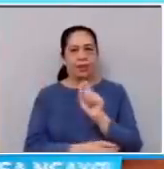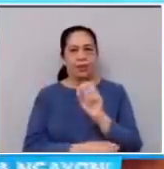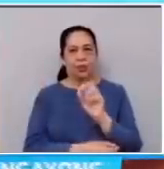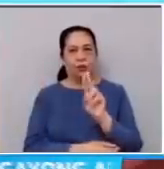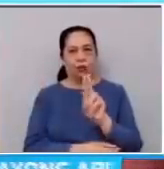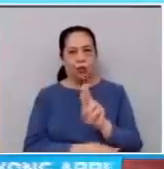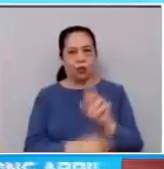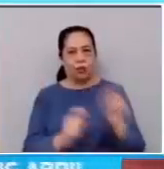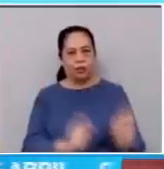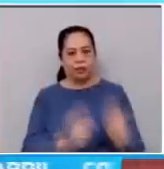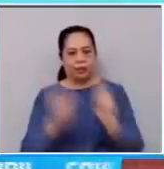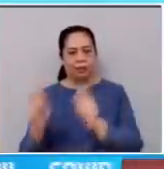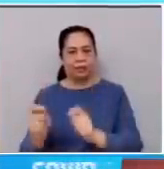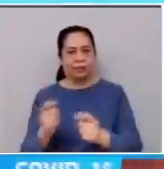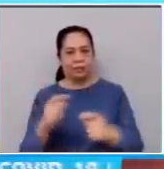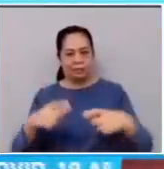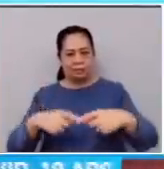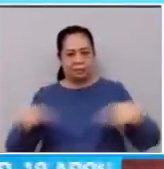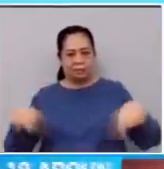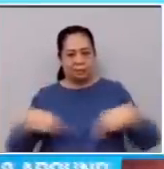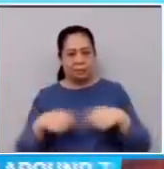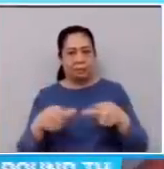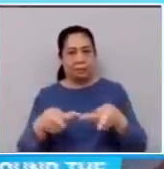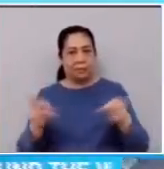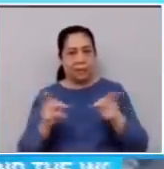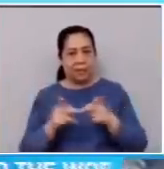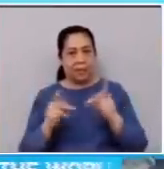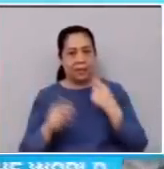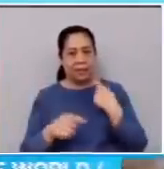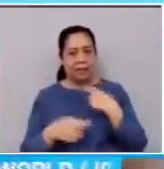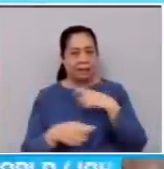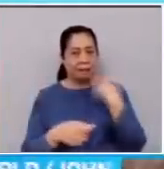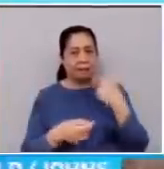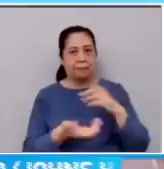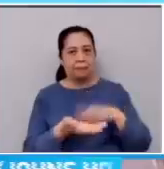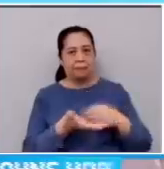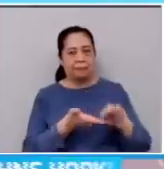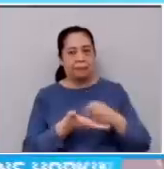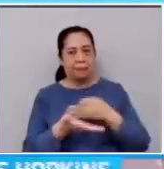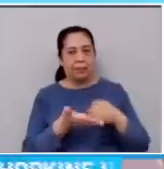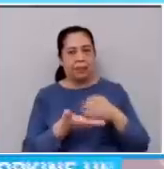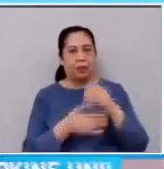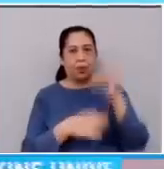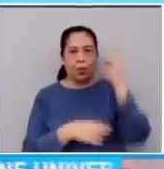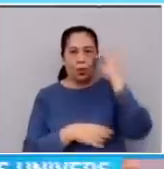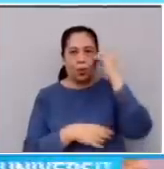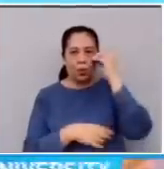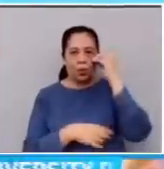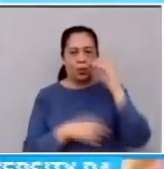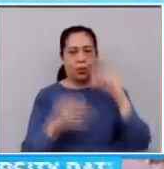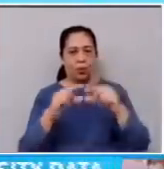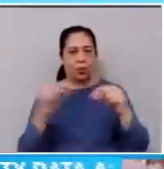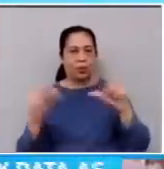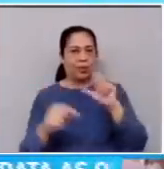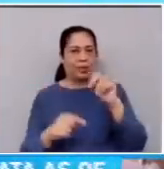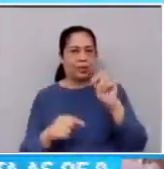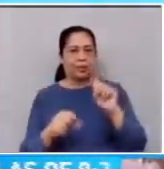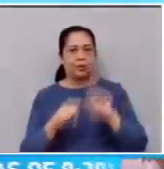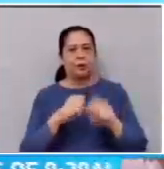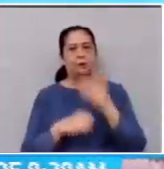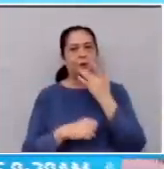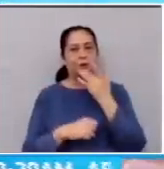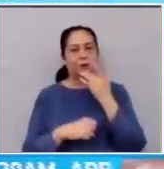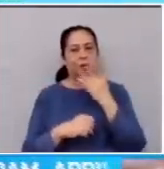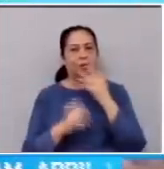sa sizzling plate, lagyan ng napritong bawang at onion leeks para mas maging lalong katakam-takam. Kasama